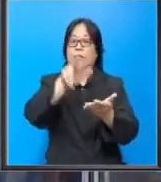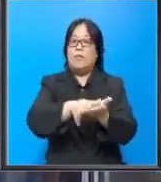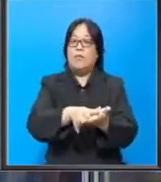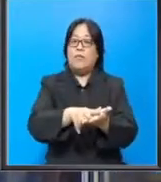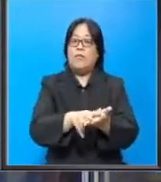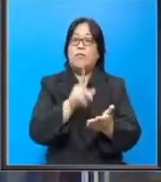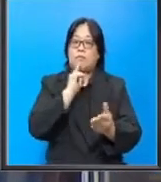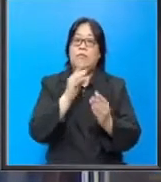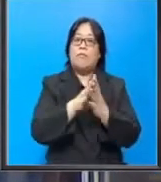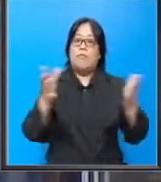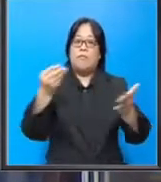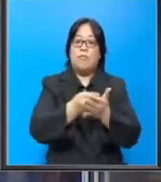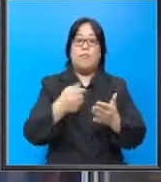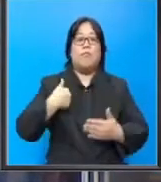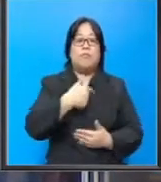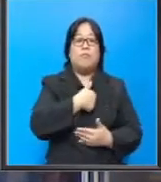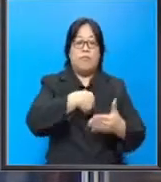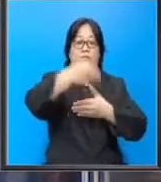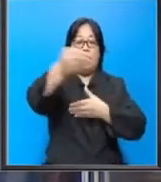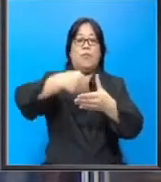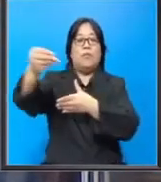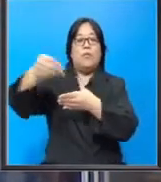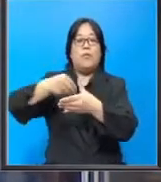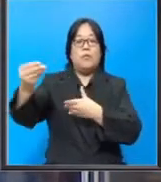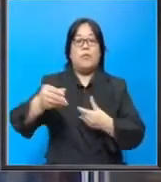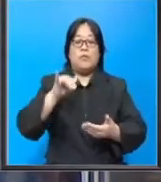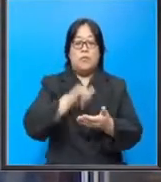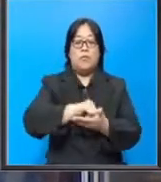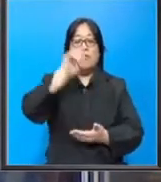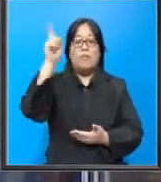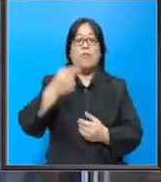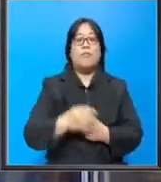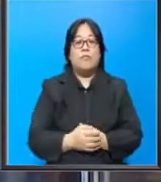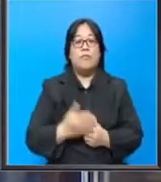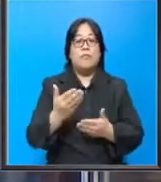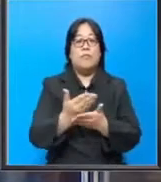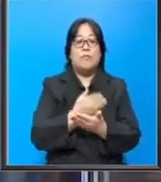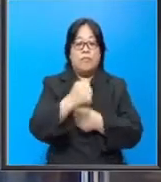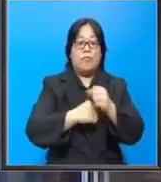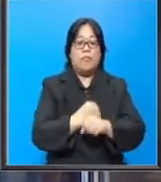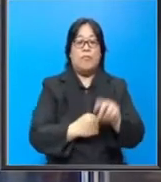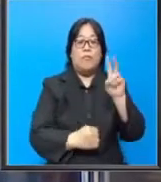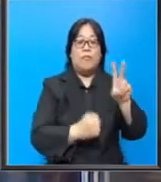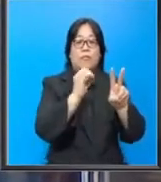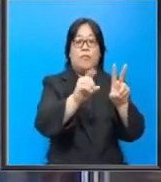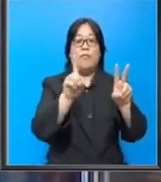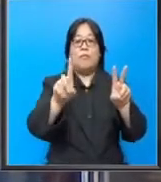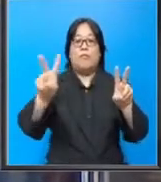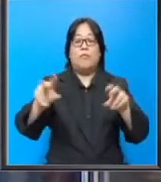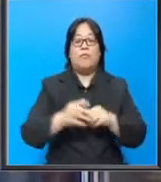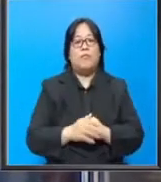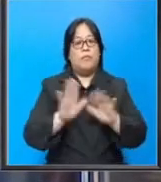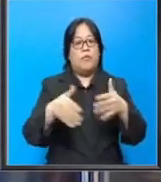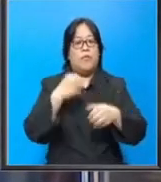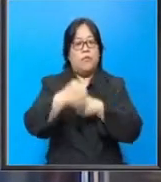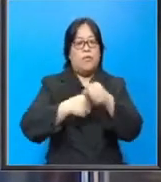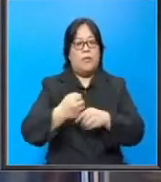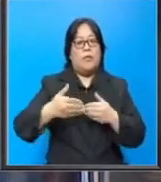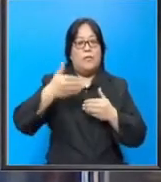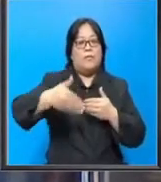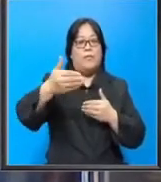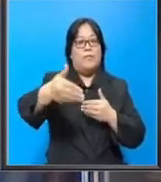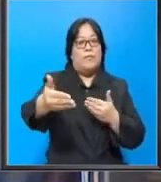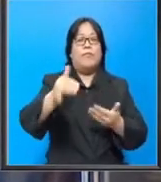bayangkan betapa Banyaknya duit kita mengalir keluar ini hanya baru dapatkan tahun 2012 Bagaimana dengan tahun-tahun